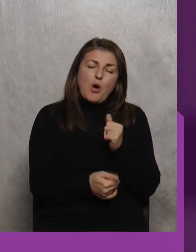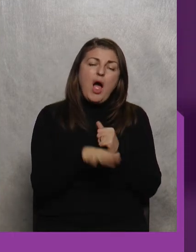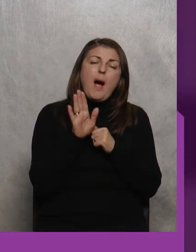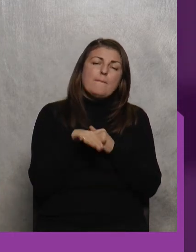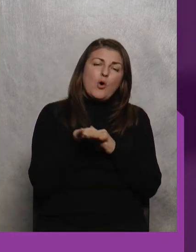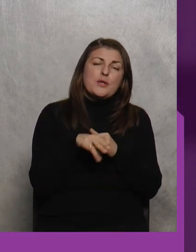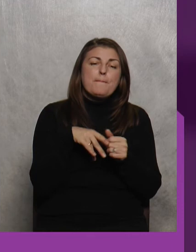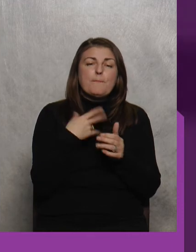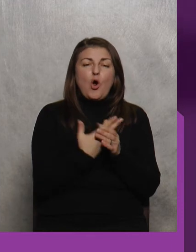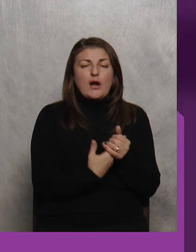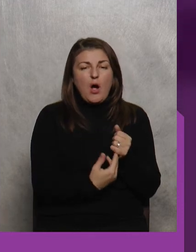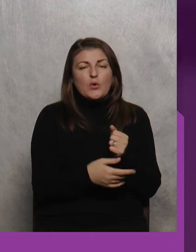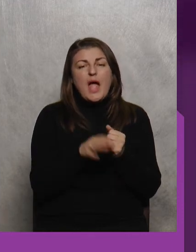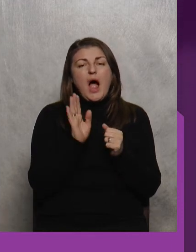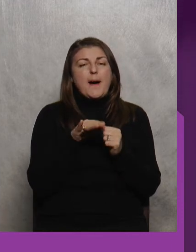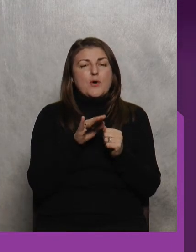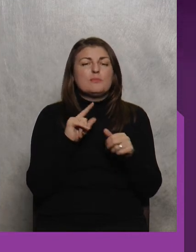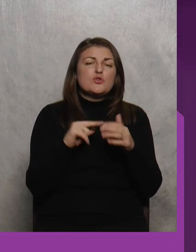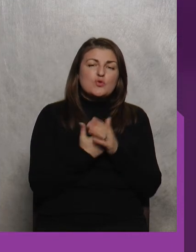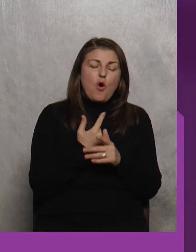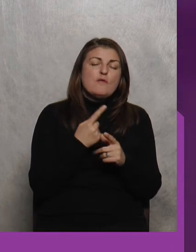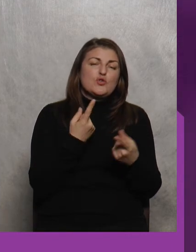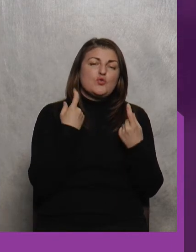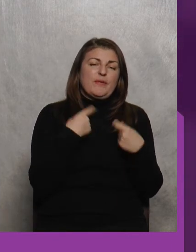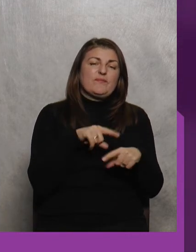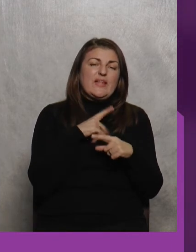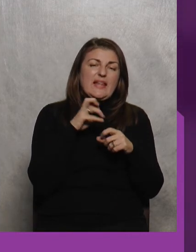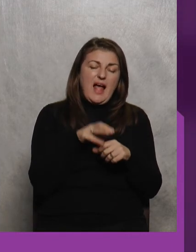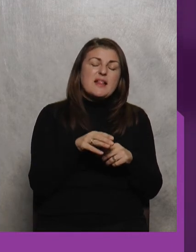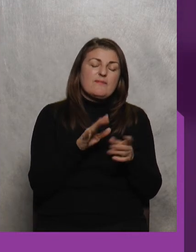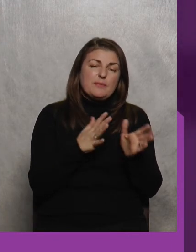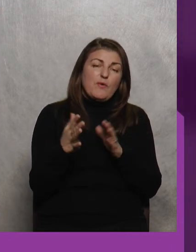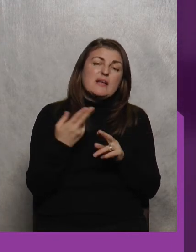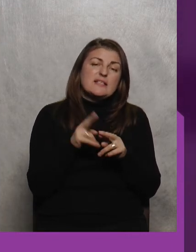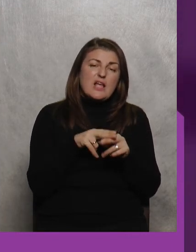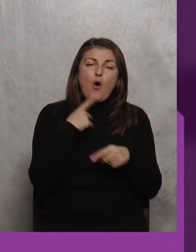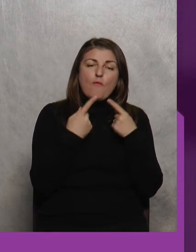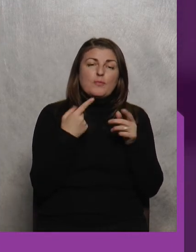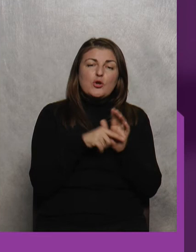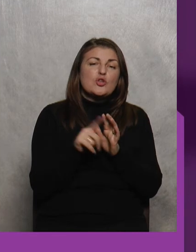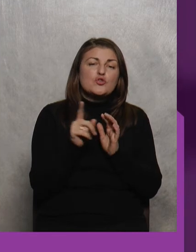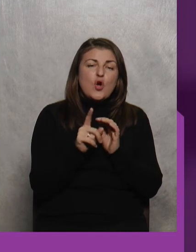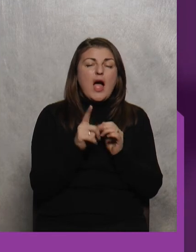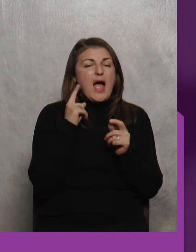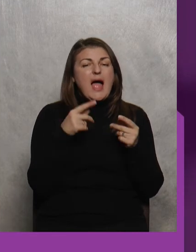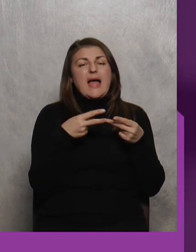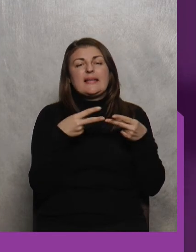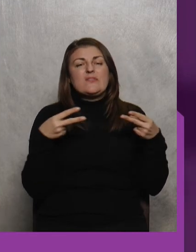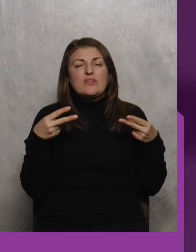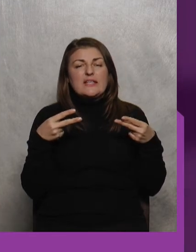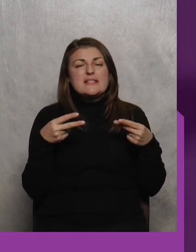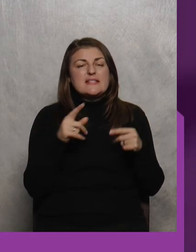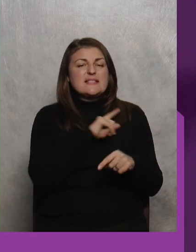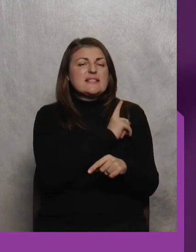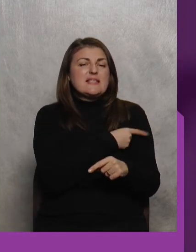потім програють і знову суперфінал відбувається. Це говорить про те, що рівні